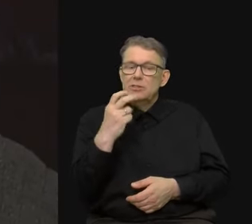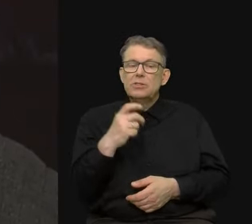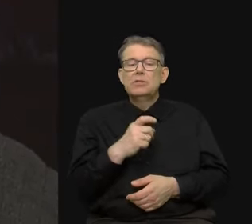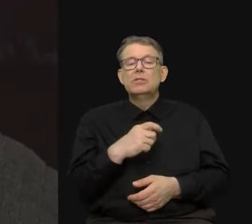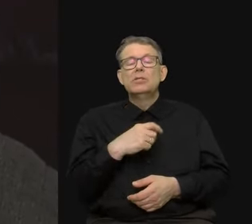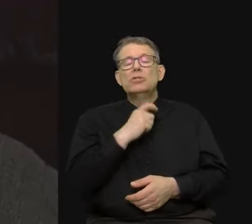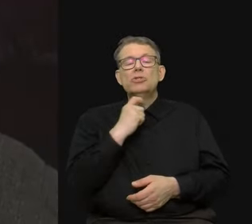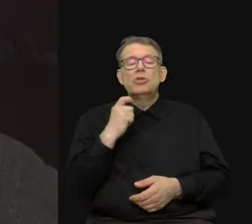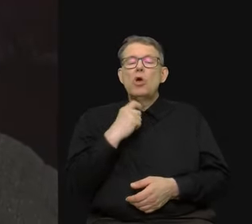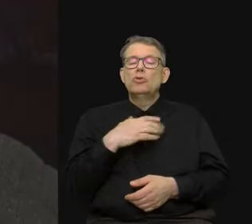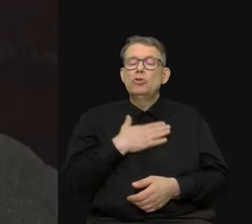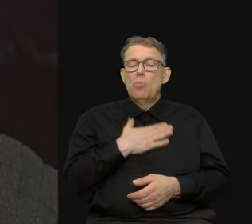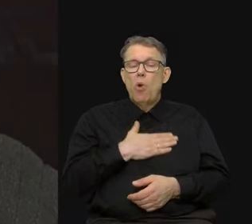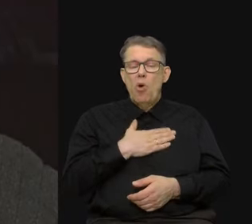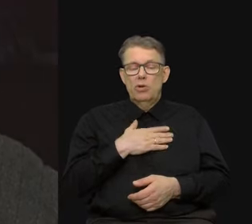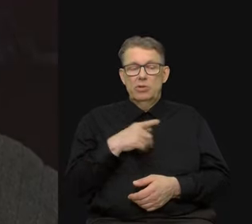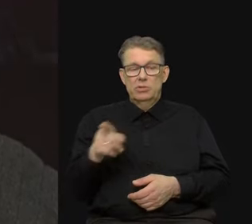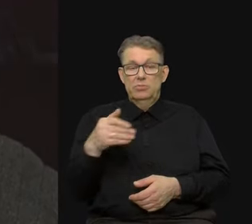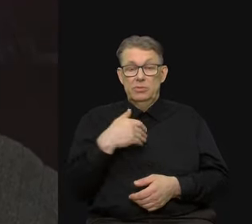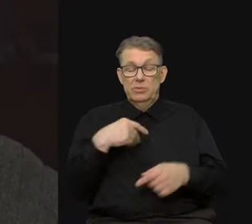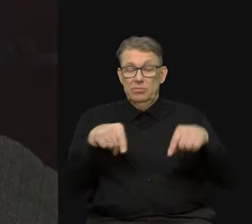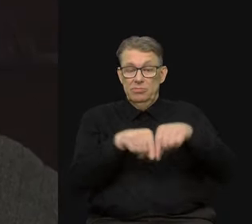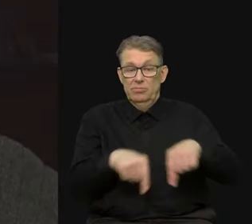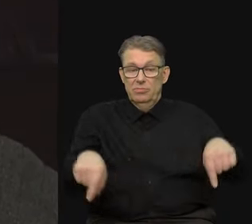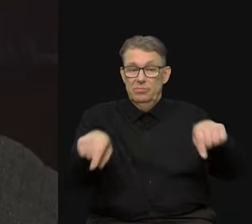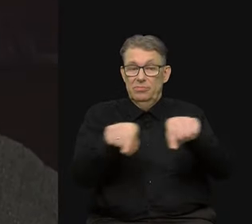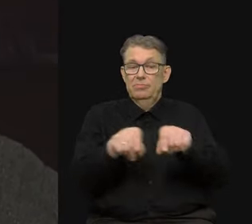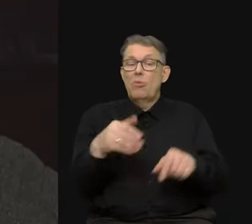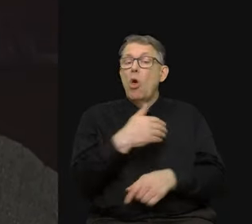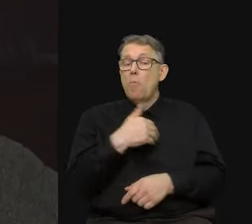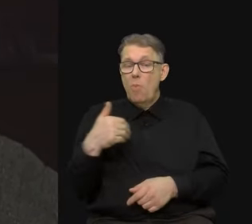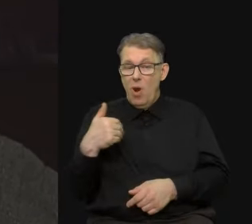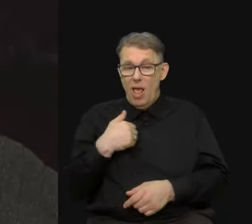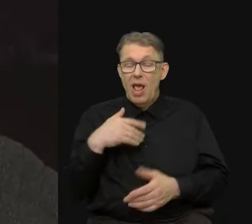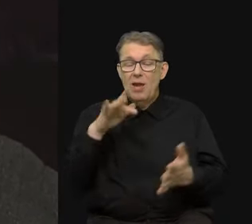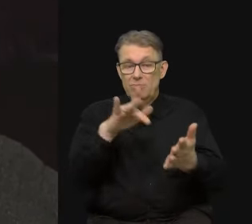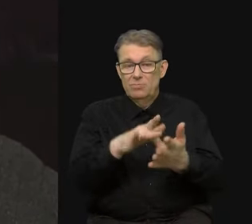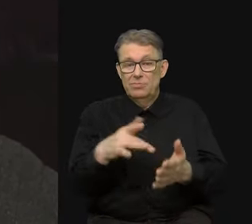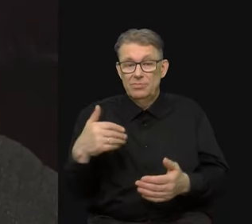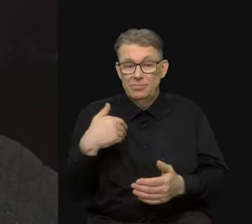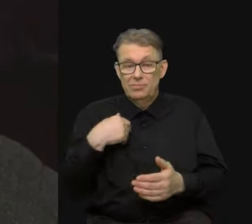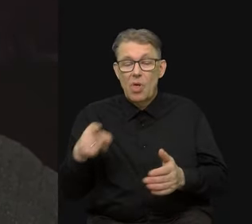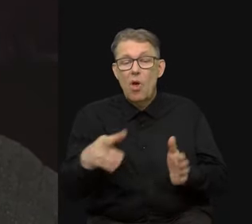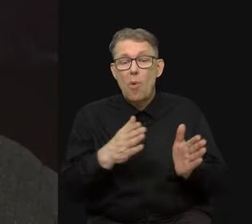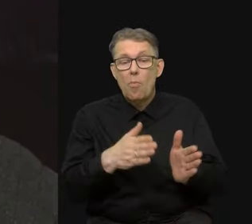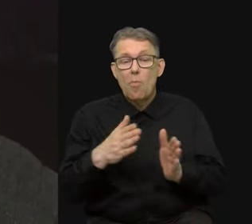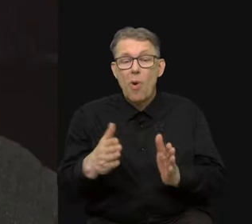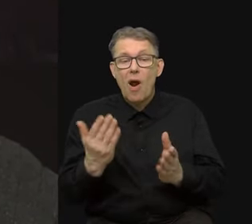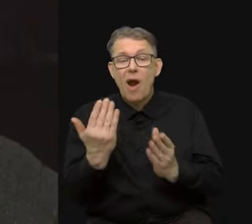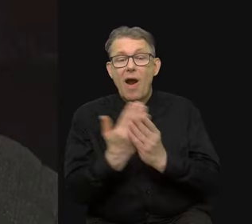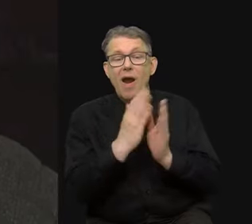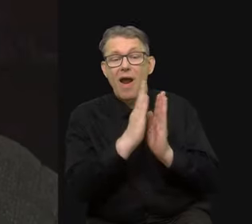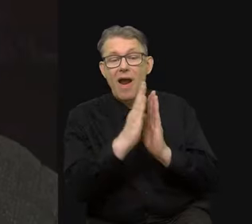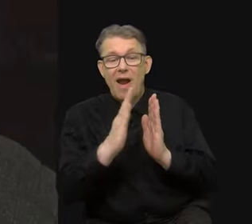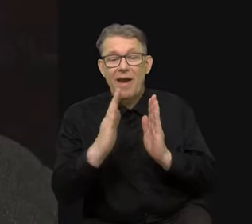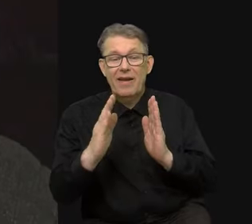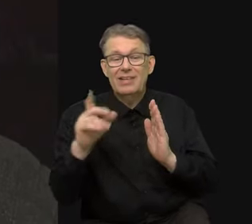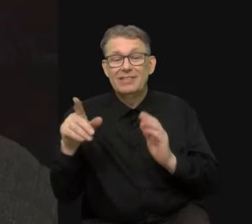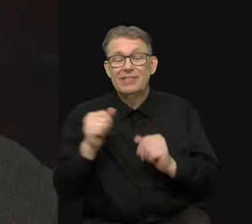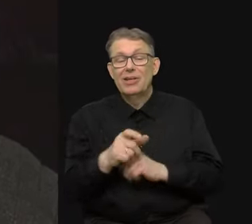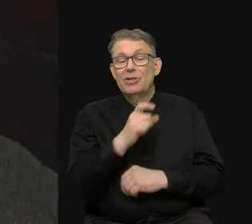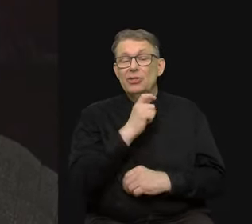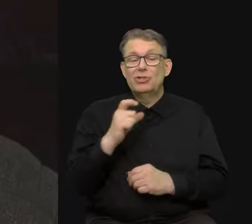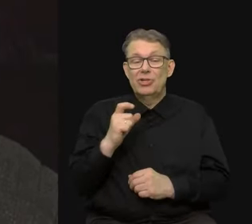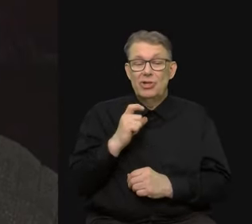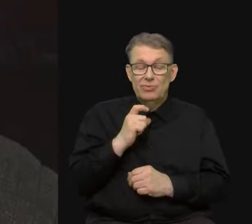To była polska społeczność i tak się złożyło, że kiedy tam byłem, porządkowali swoje archiwum i ksiądz Sean Gayton